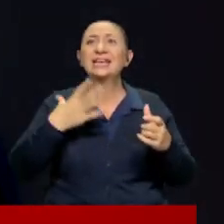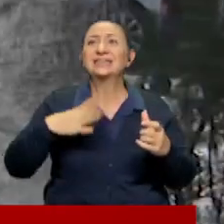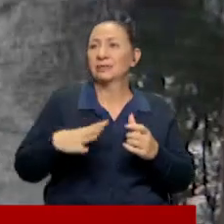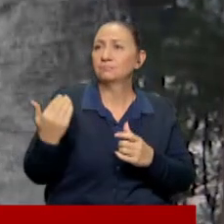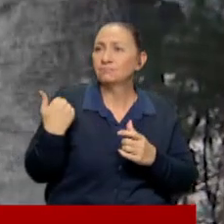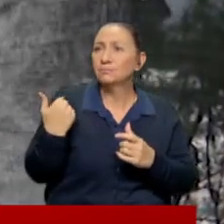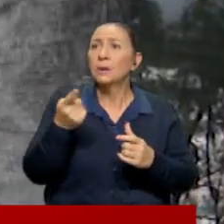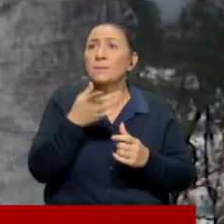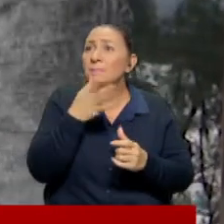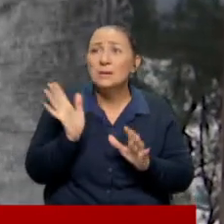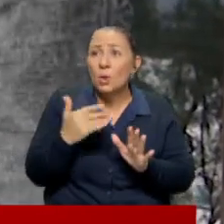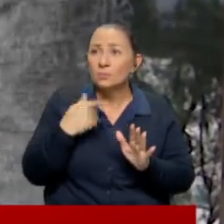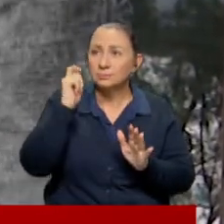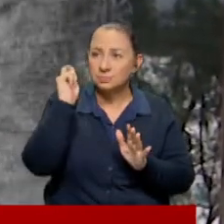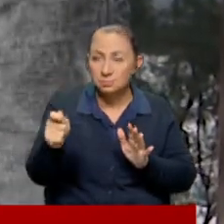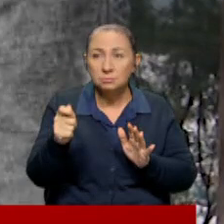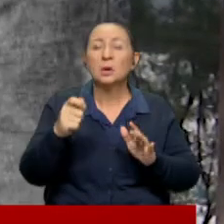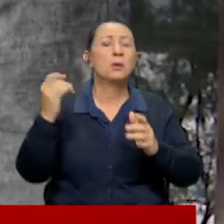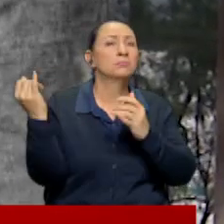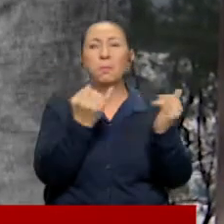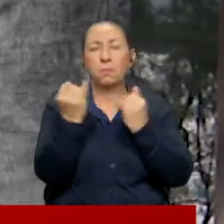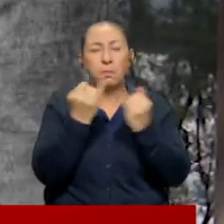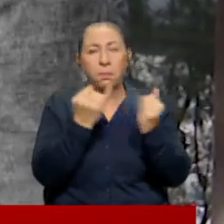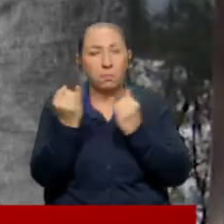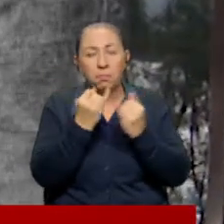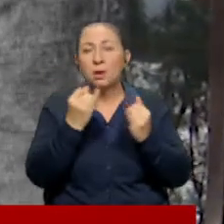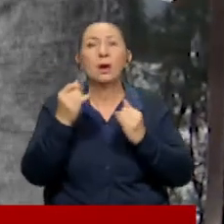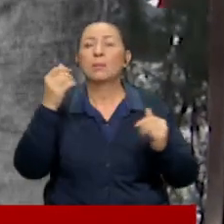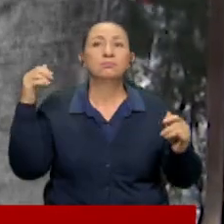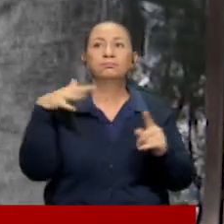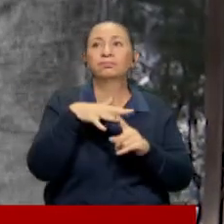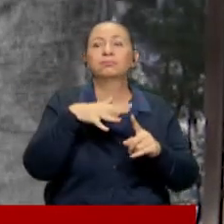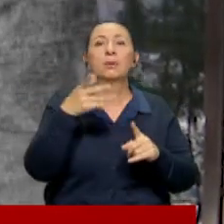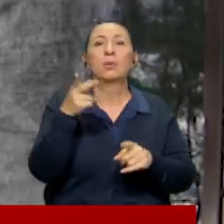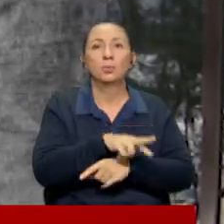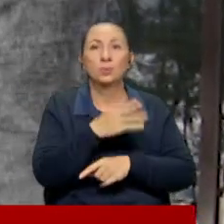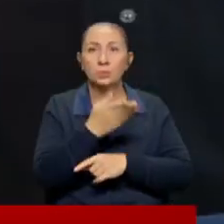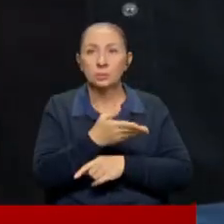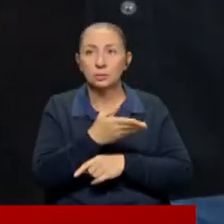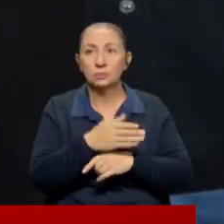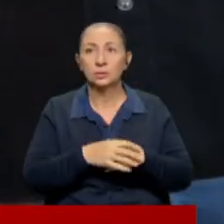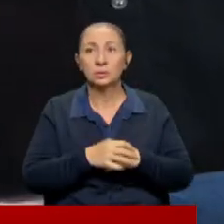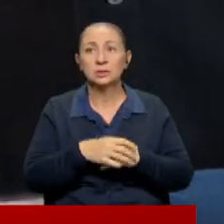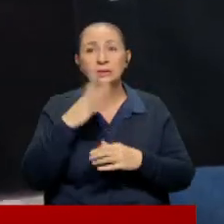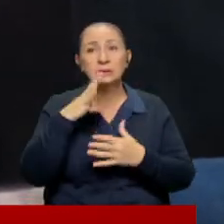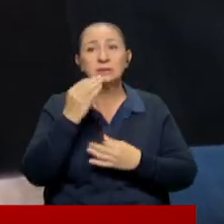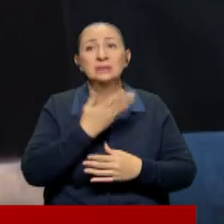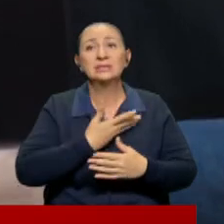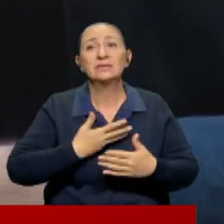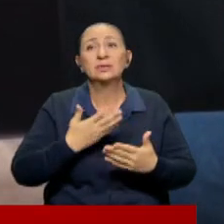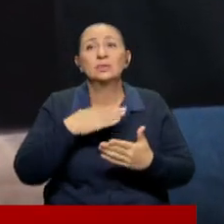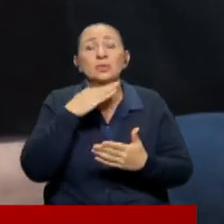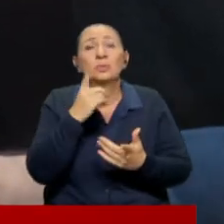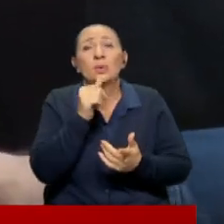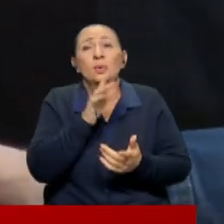yapılan şarkıyı bilmediği gerekçesiyle çıkan tartışma sonrası saldırıya uğradı. Hayatını kaybetti. İnsan sevgisiyle dolu bir